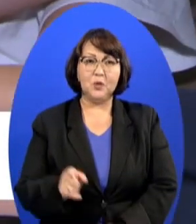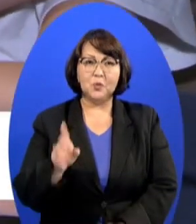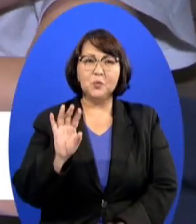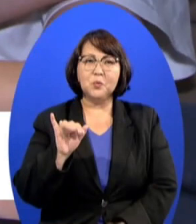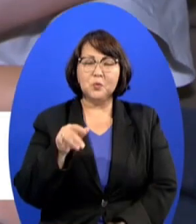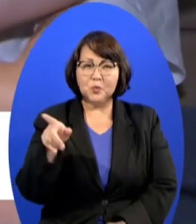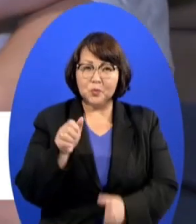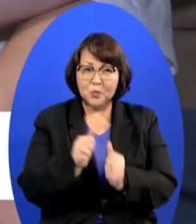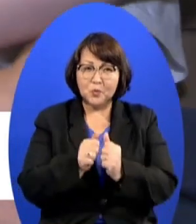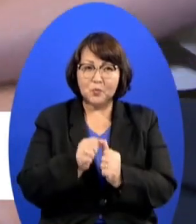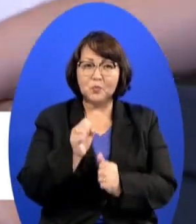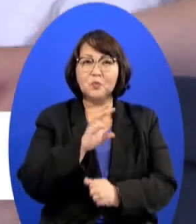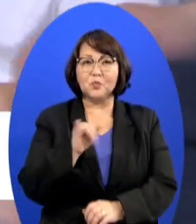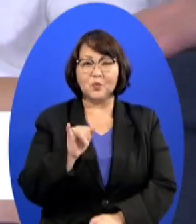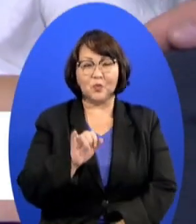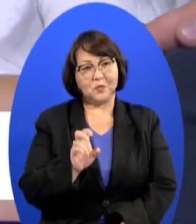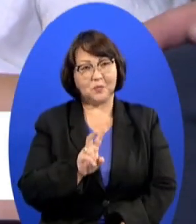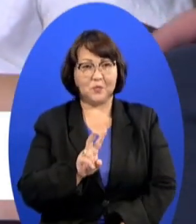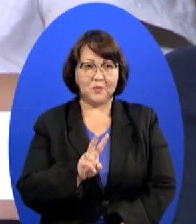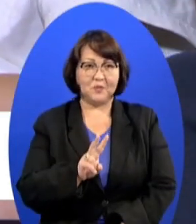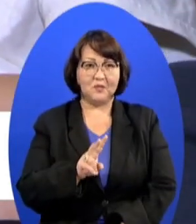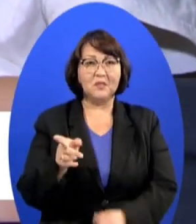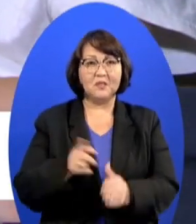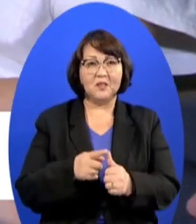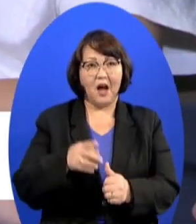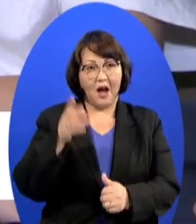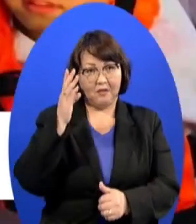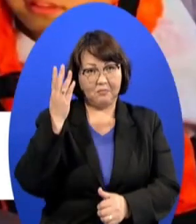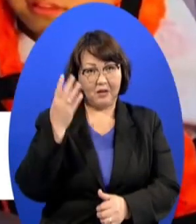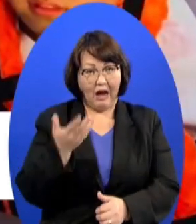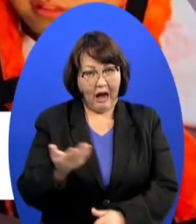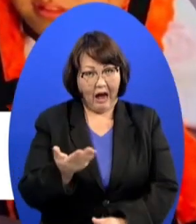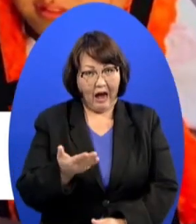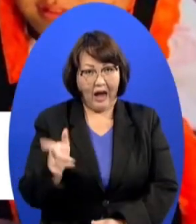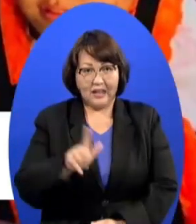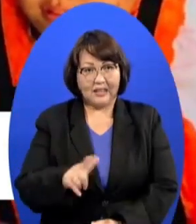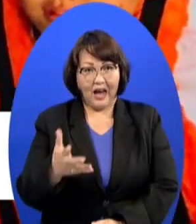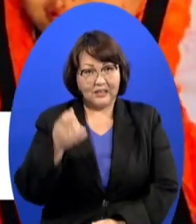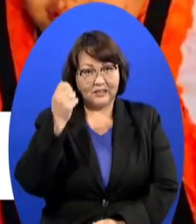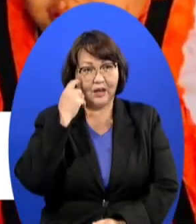Тий. Энэ хаа мэс юм бэ? Хаа мэс юм бэ?